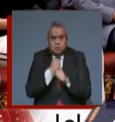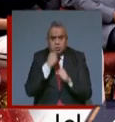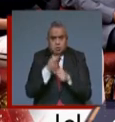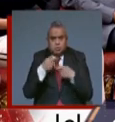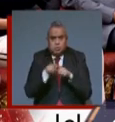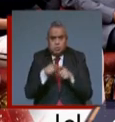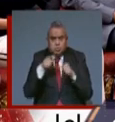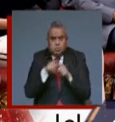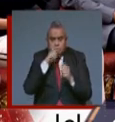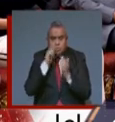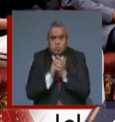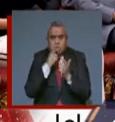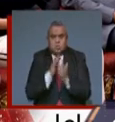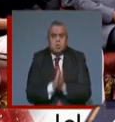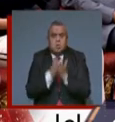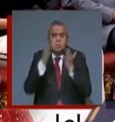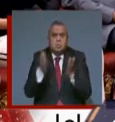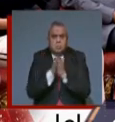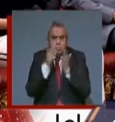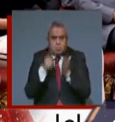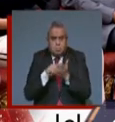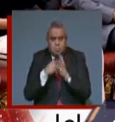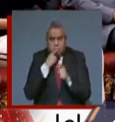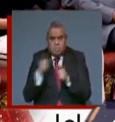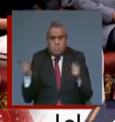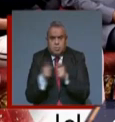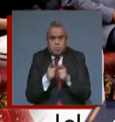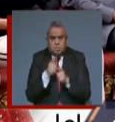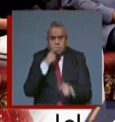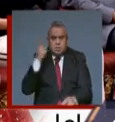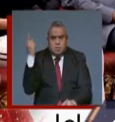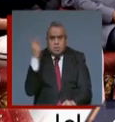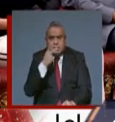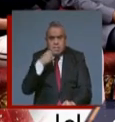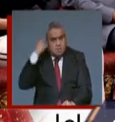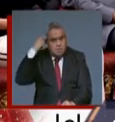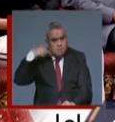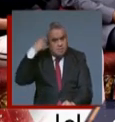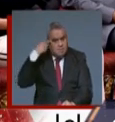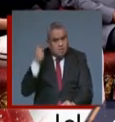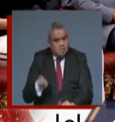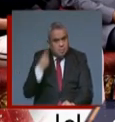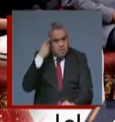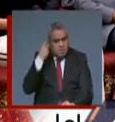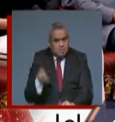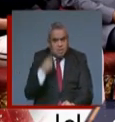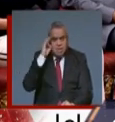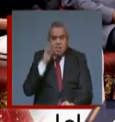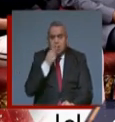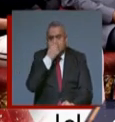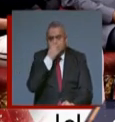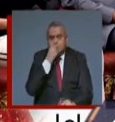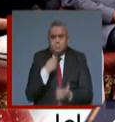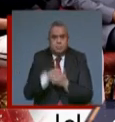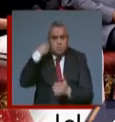احس بالفايده الشغل اللي انا بعمله ده. يمكن برضو في خامه الرئيس نوه على حته المبادرات الطبيه